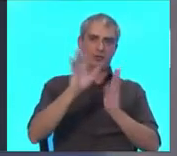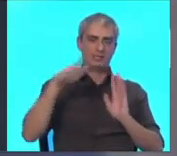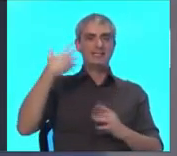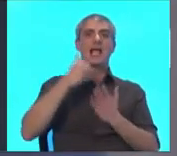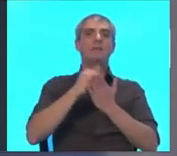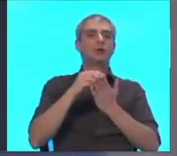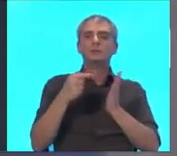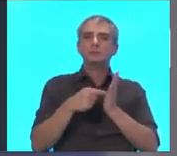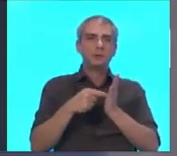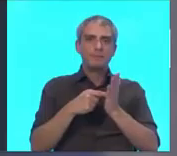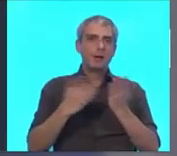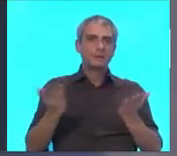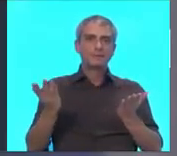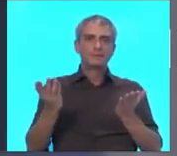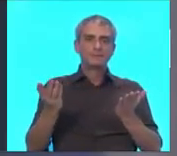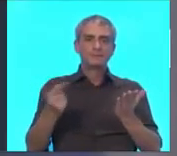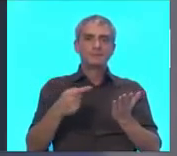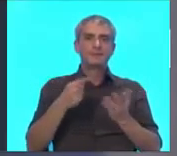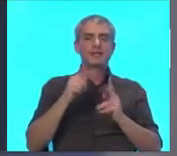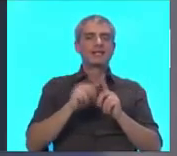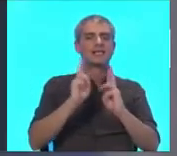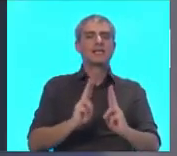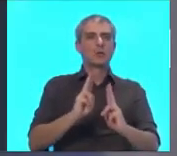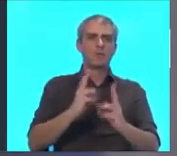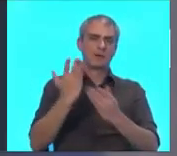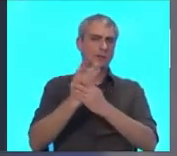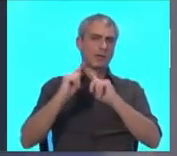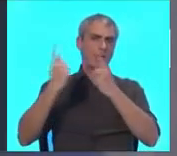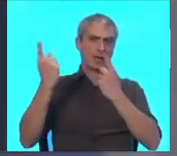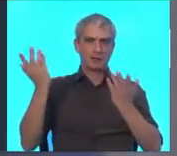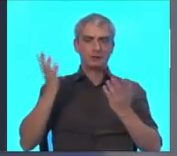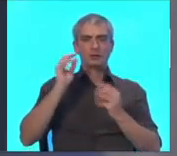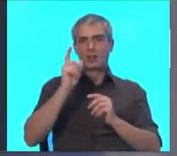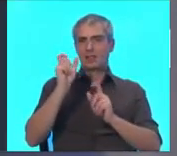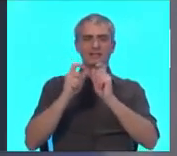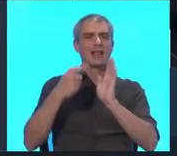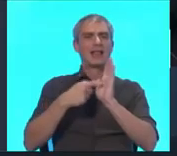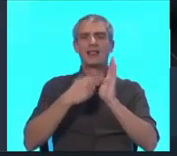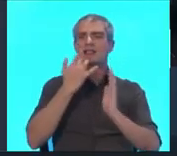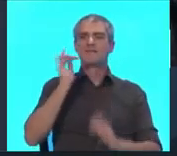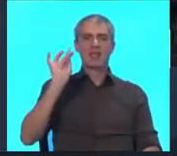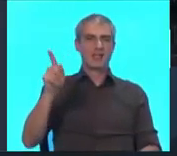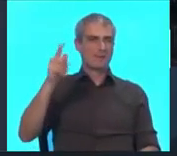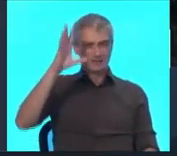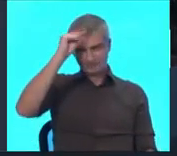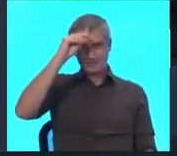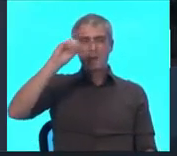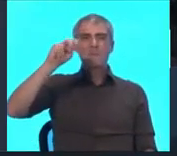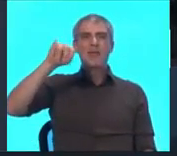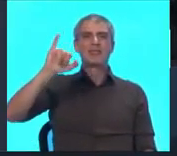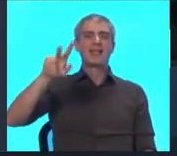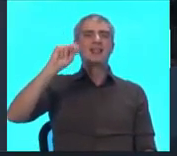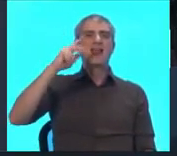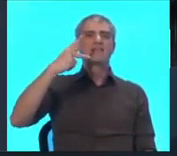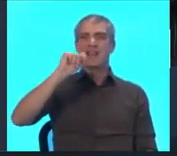שנובע מעיכוב בכלל בתיק אחר. בתיק אזרחי, תביעת דיבה שהגיש מני נפתלי, העדויות בתביעת